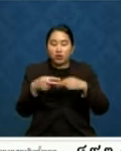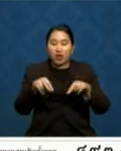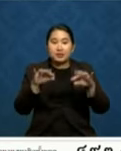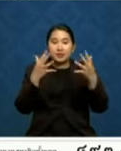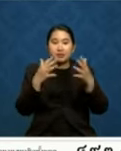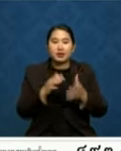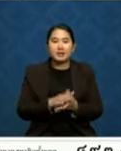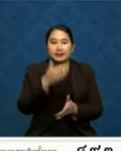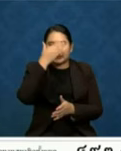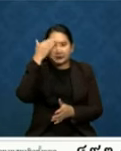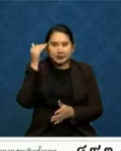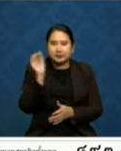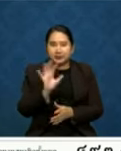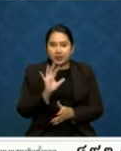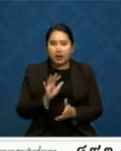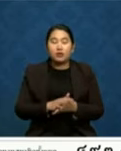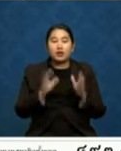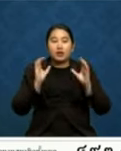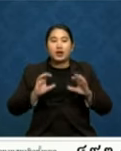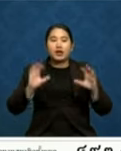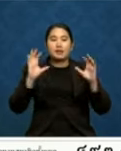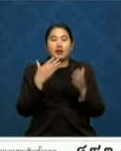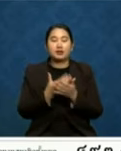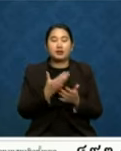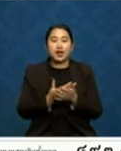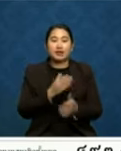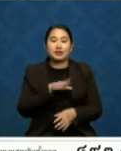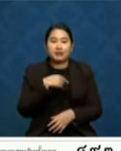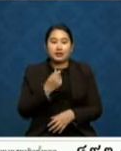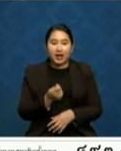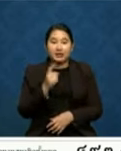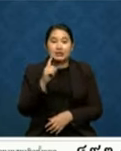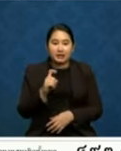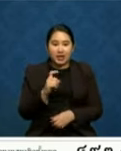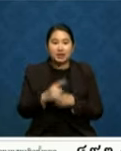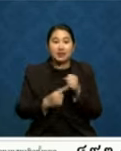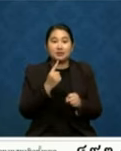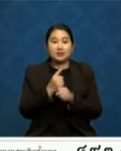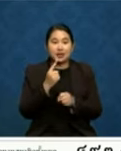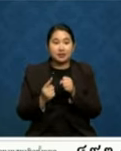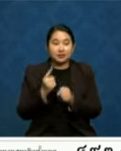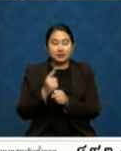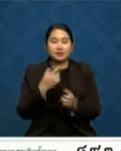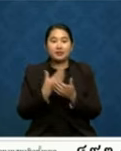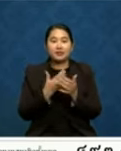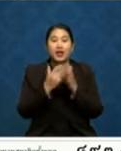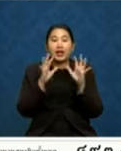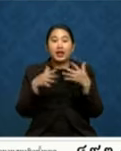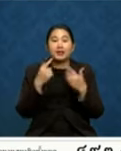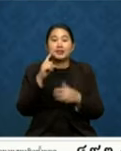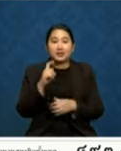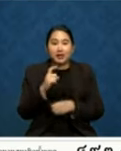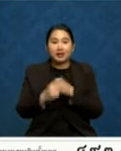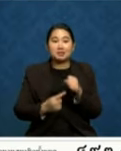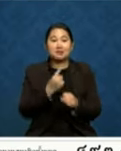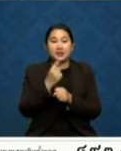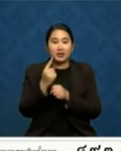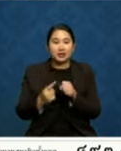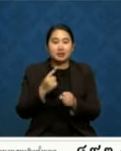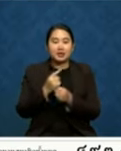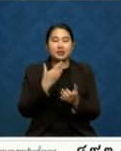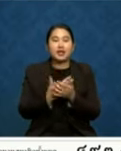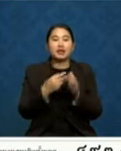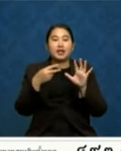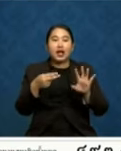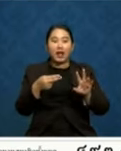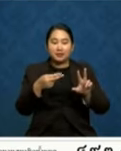ครับว่าบุหรี่เถื่อนเนี่ยทำให้รัฐเนี่ยเสียภาษีเนี่ยนะครับปีนึงเนี่ยนะครับเสียรายได้ที่เป็นภาษีเนี่ยปีนึงเกือบ 30,000 ล้